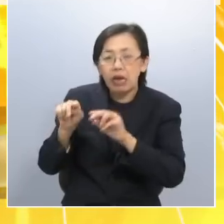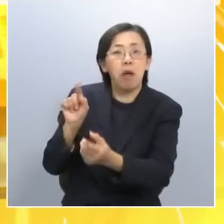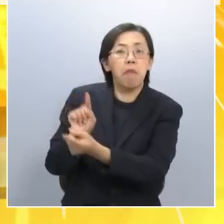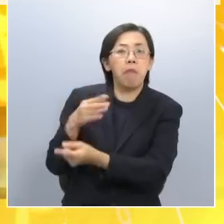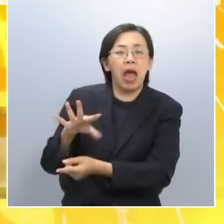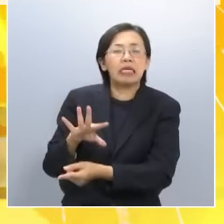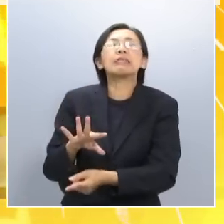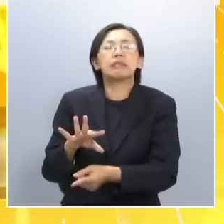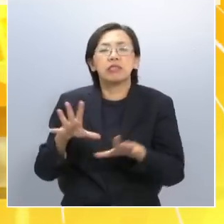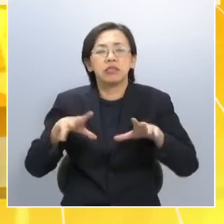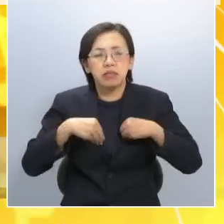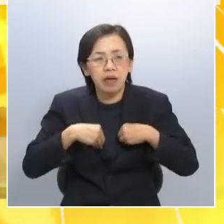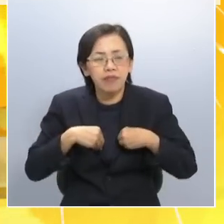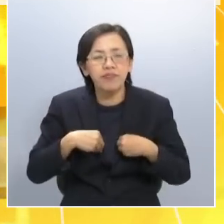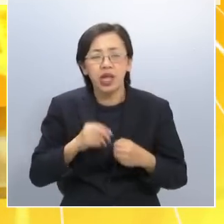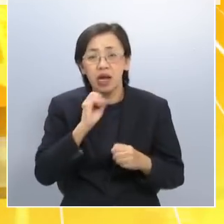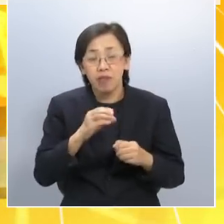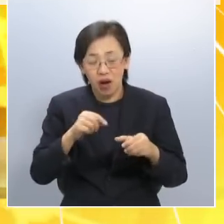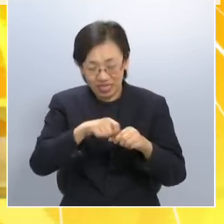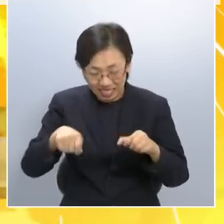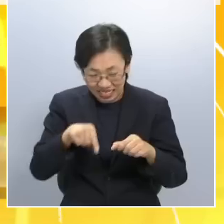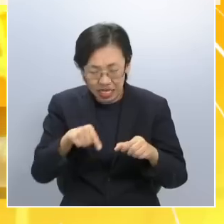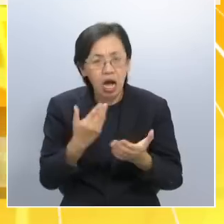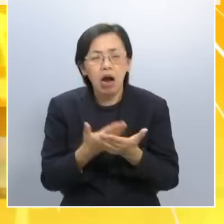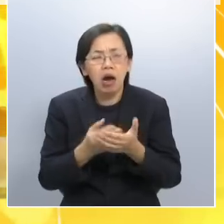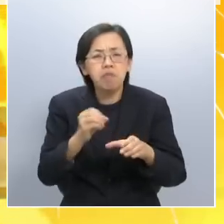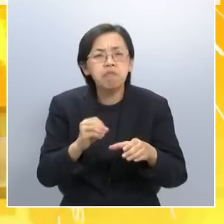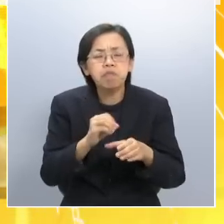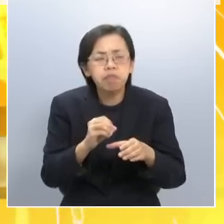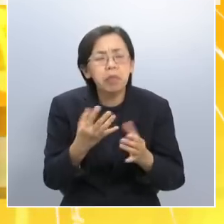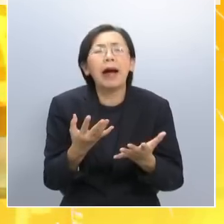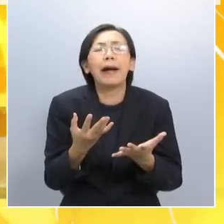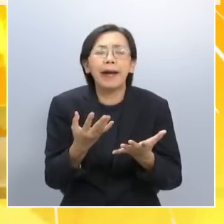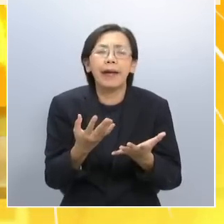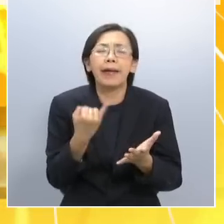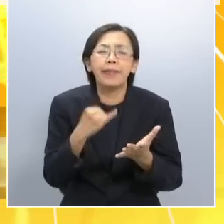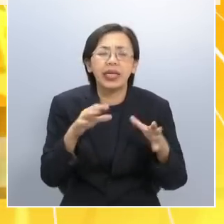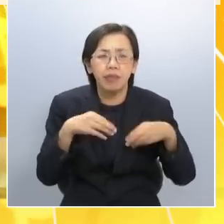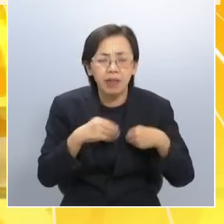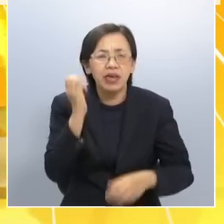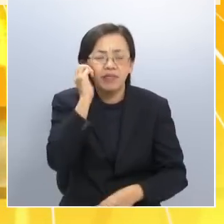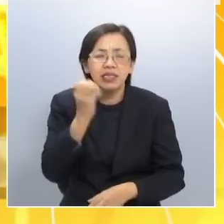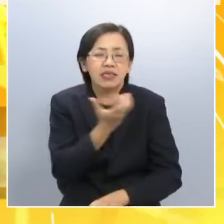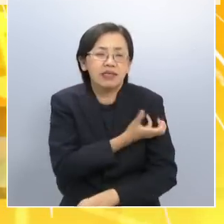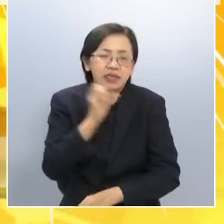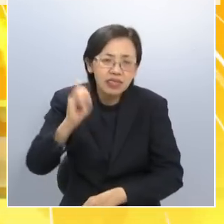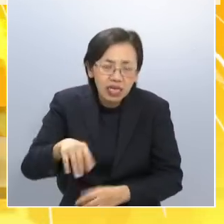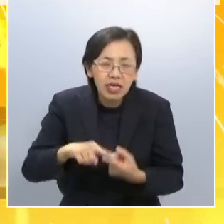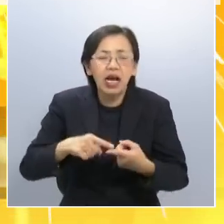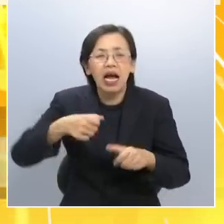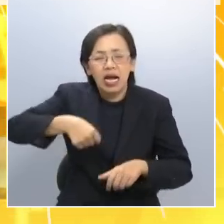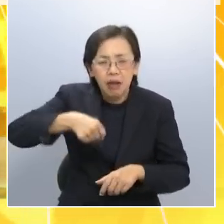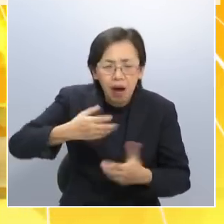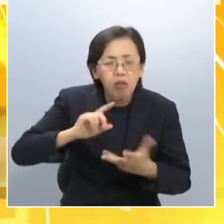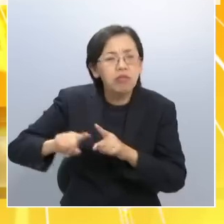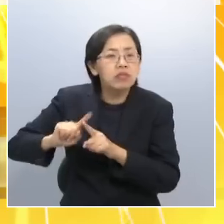อ๋อคือก็บอกว่าก้อยไม่มีสตังค์นะครับนะเขาบอกแต่อย่างอื่นเขารับหมดนะนะโทรส่งโทรศัพท์รับหมดนะกระป๋องกระเป๋ารับหมดนะครับ